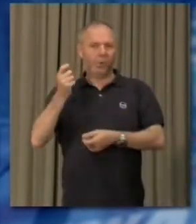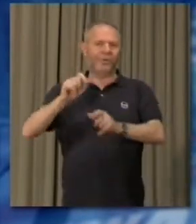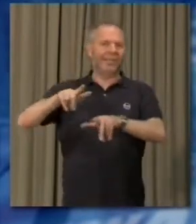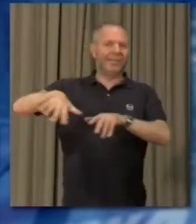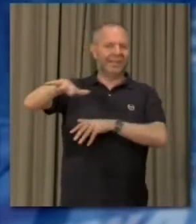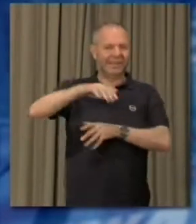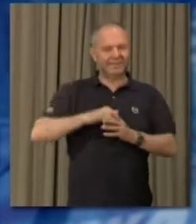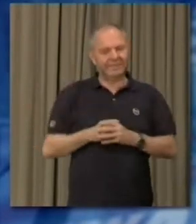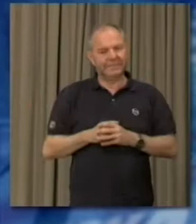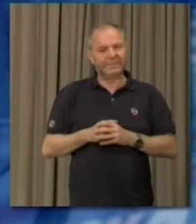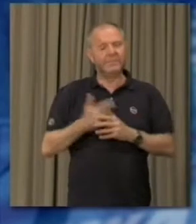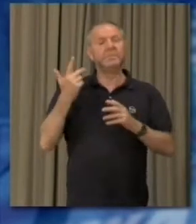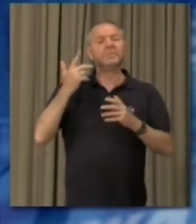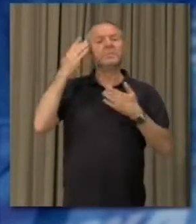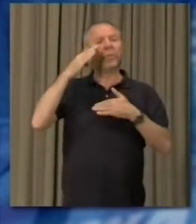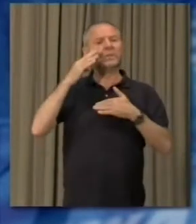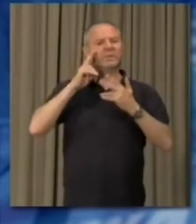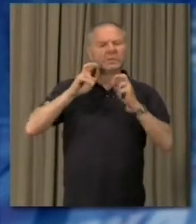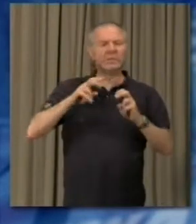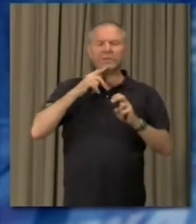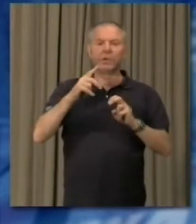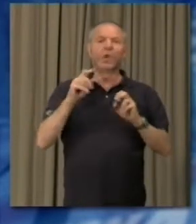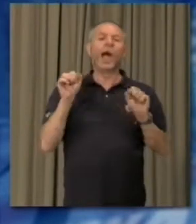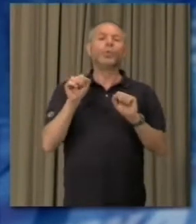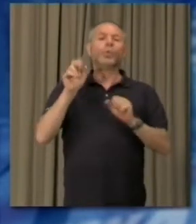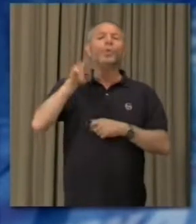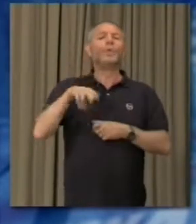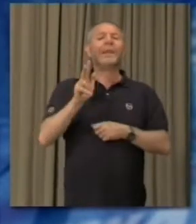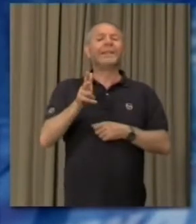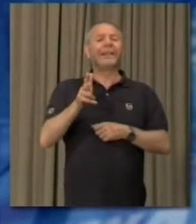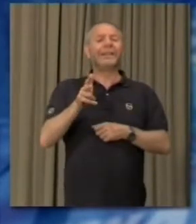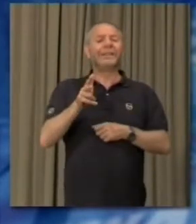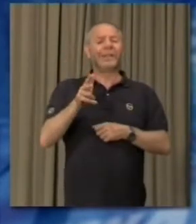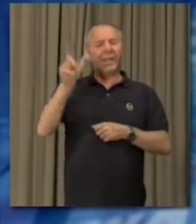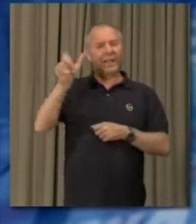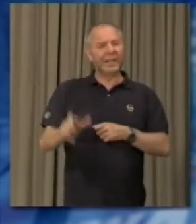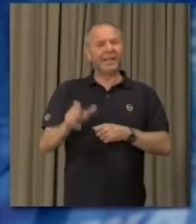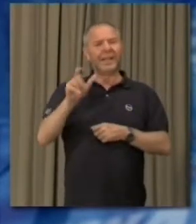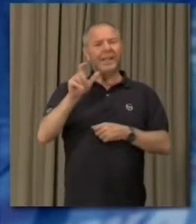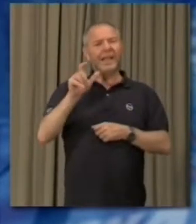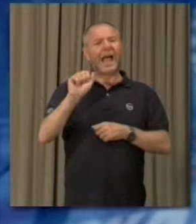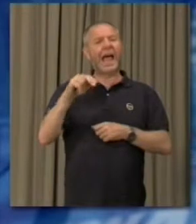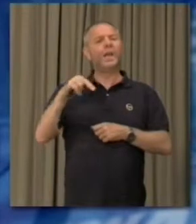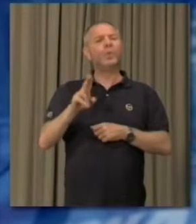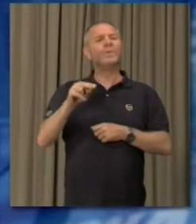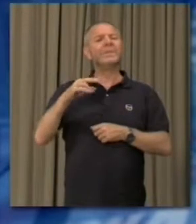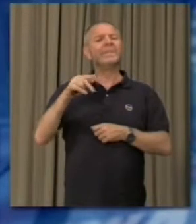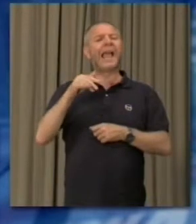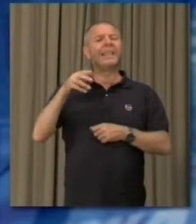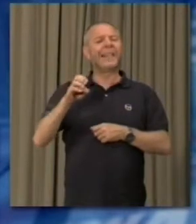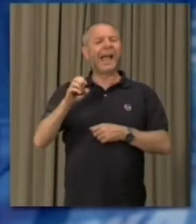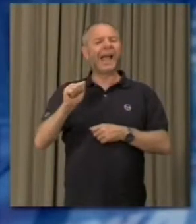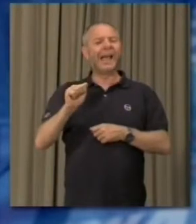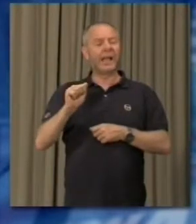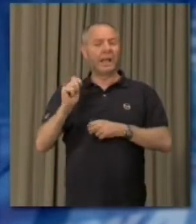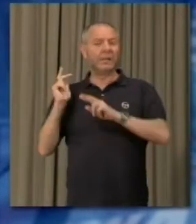agenti, nelle loro indagini, avrebbero accertato che nell'autunno del 2013 l'imprenditore partenopeo Michele Annunziata stava portando a